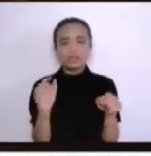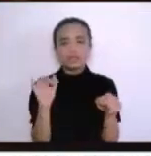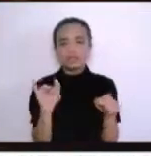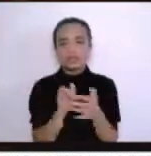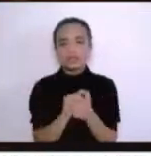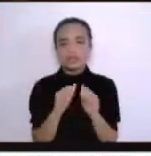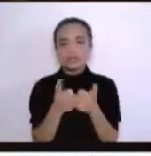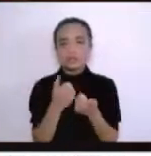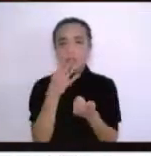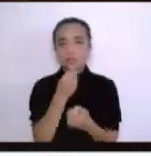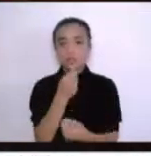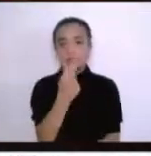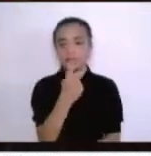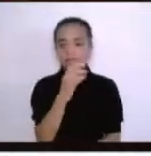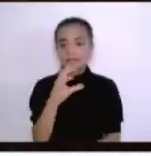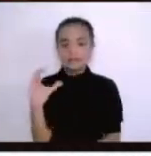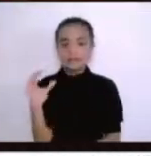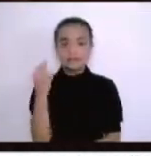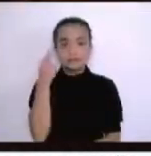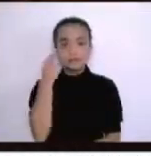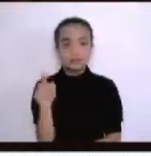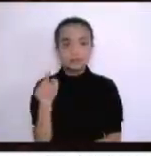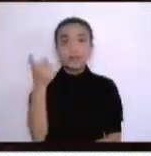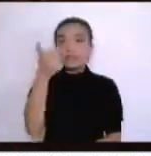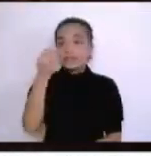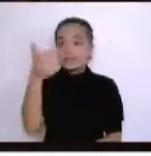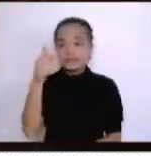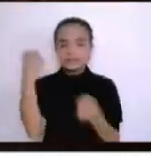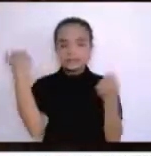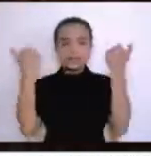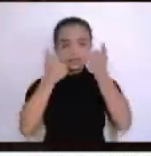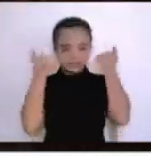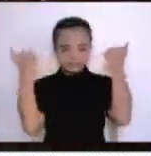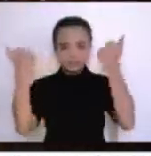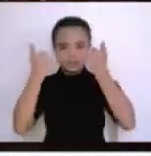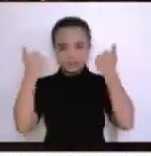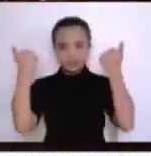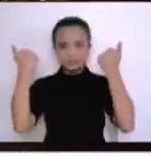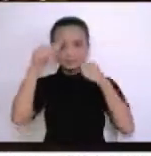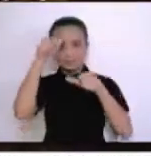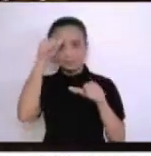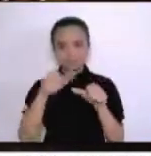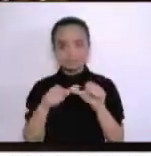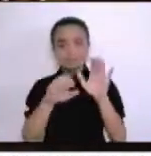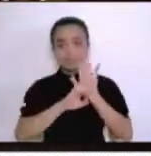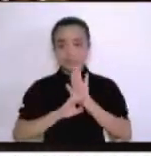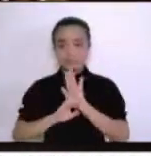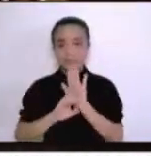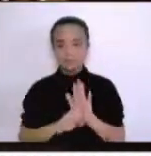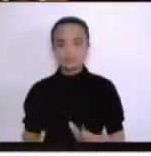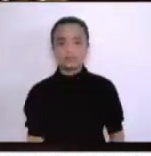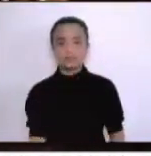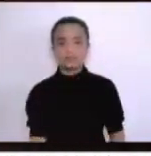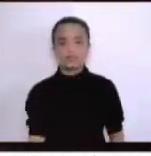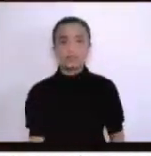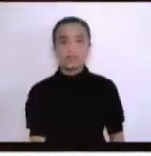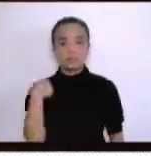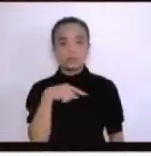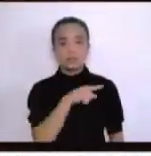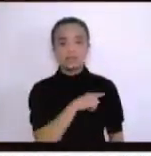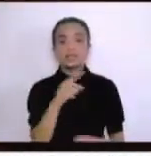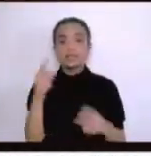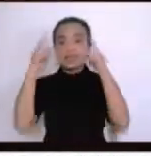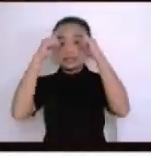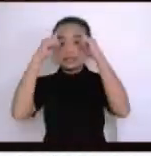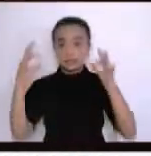KCC for their 10th anniversary commemorative exhibition. So here we decided to